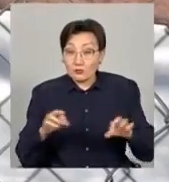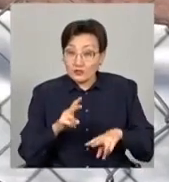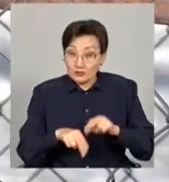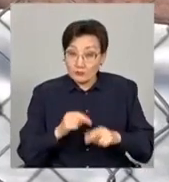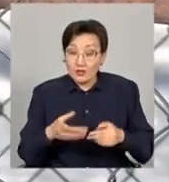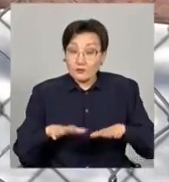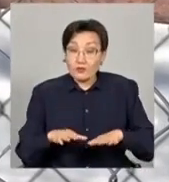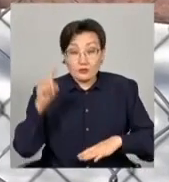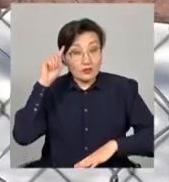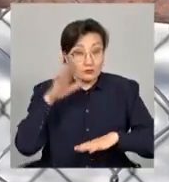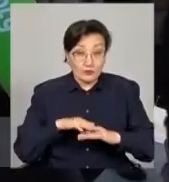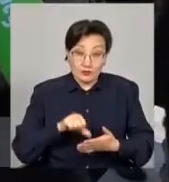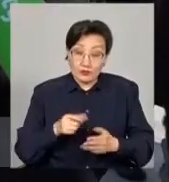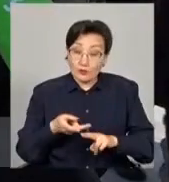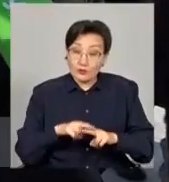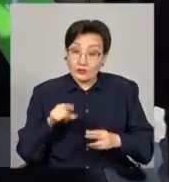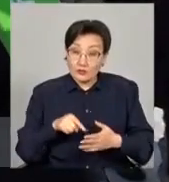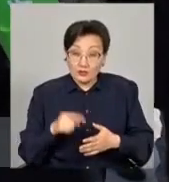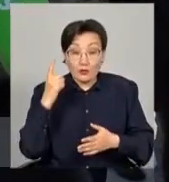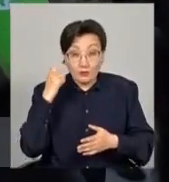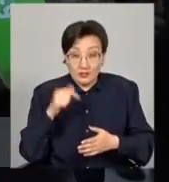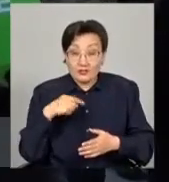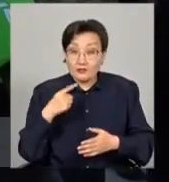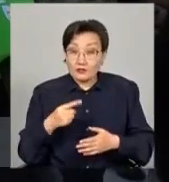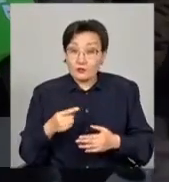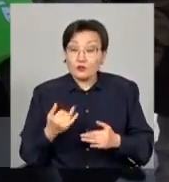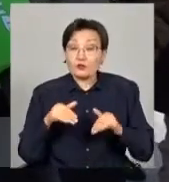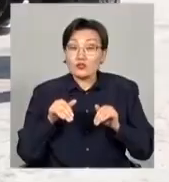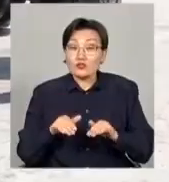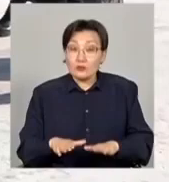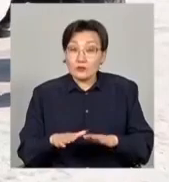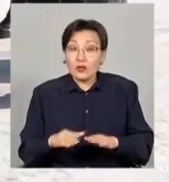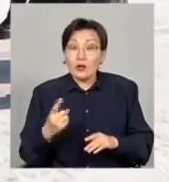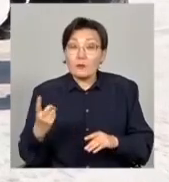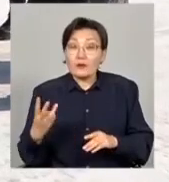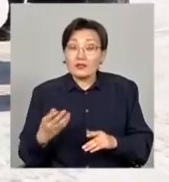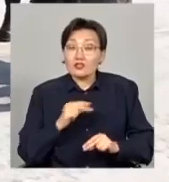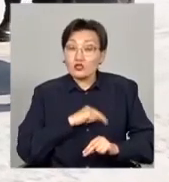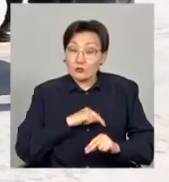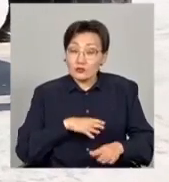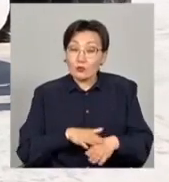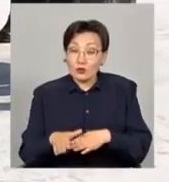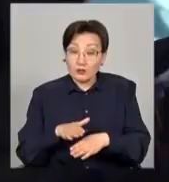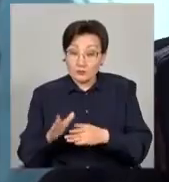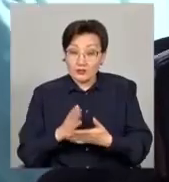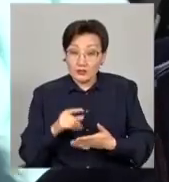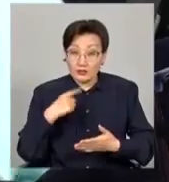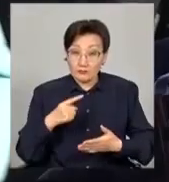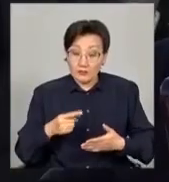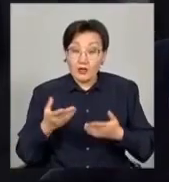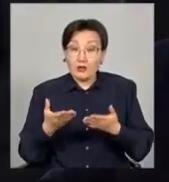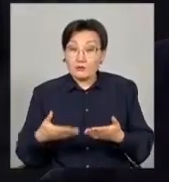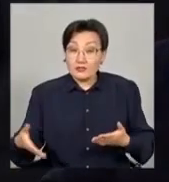екен. Жергілікті әкімдік өкілдері бұл мәселеден хабардар екенін айтып, оның шешу жолында бірқатар шаруа атқарылып жатыр деді. Мына